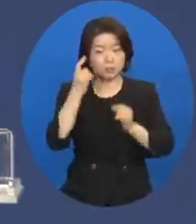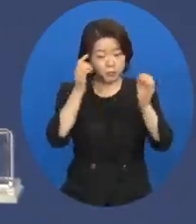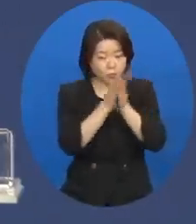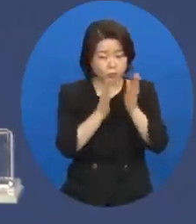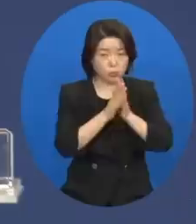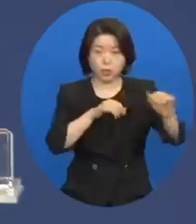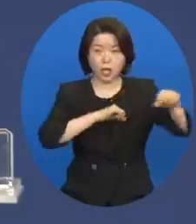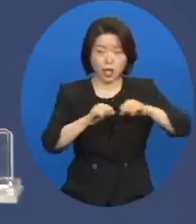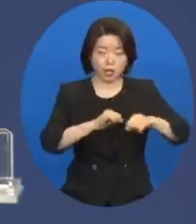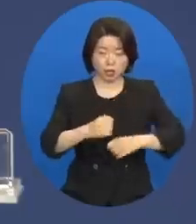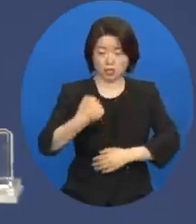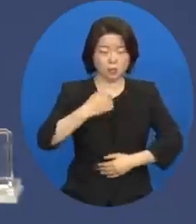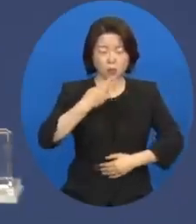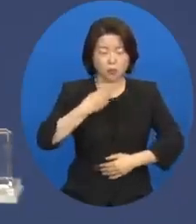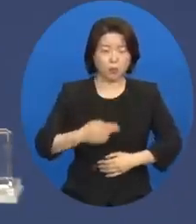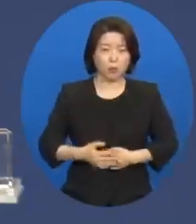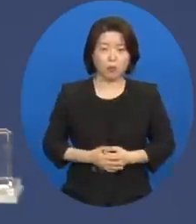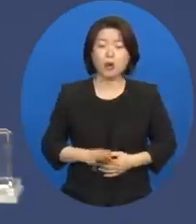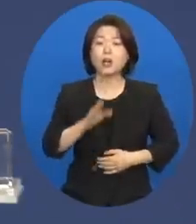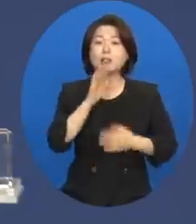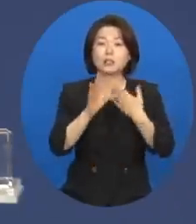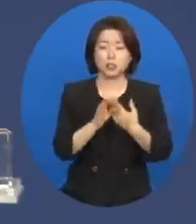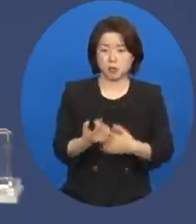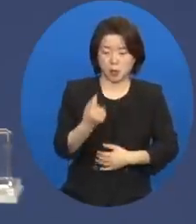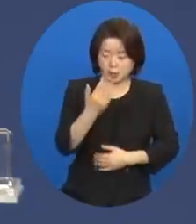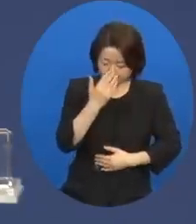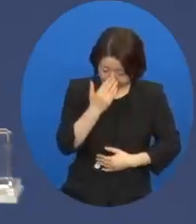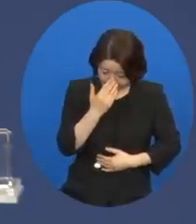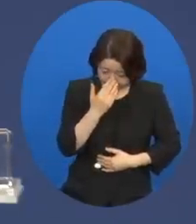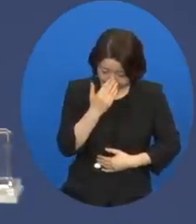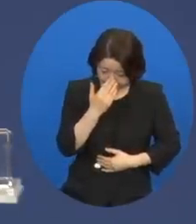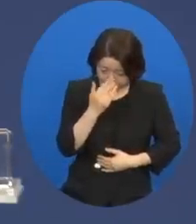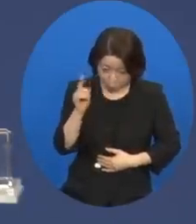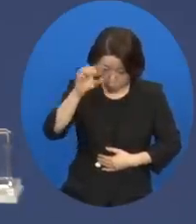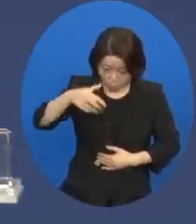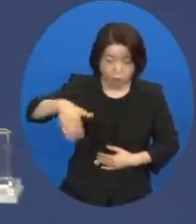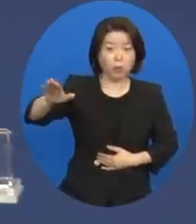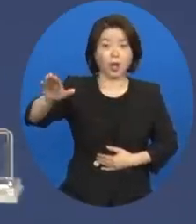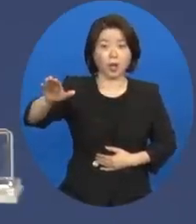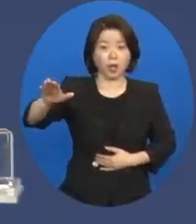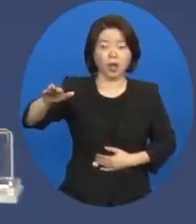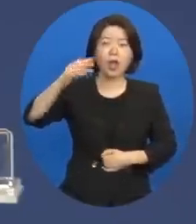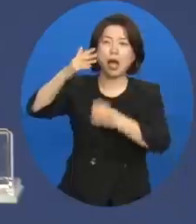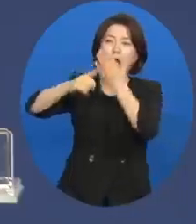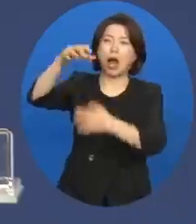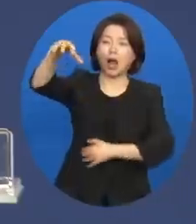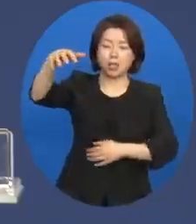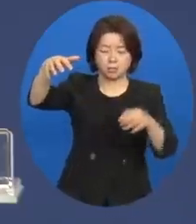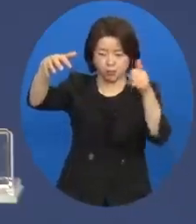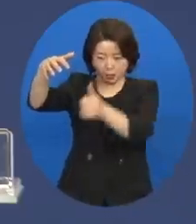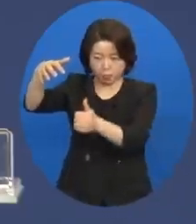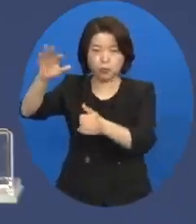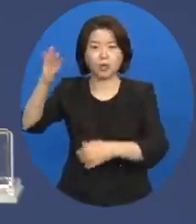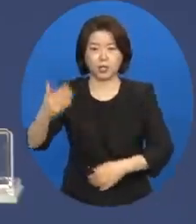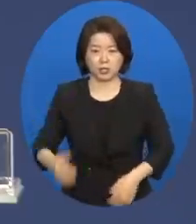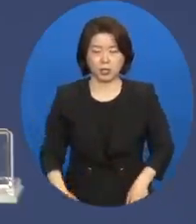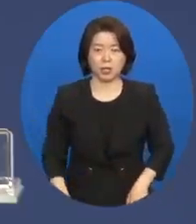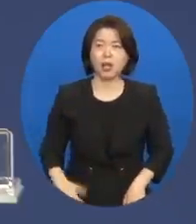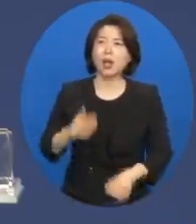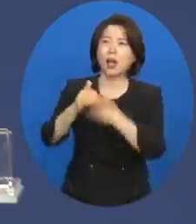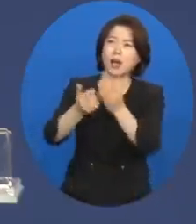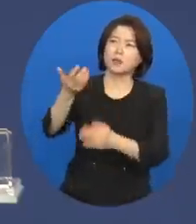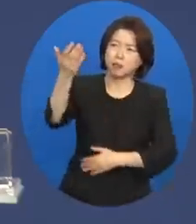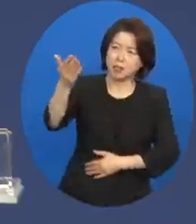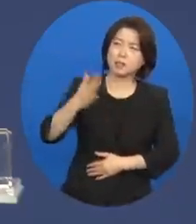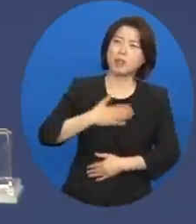행할 수 있는 능력이 없잖아요. 그러면 얼른 겸손하게 우리는 어디로 가야 되는 거 아니? 하나님 앞으로 가야 되는 거예요. 하나님 당신만이